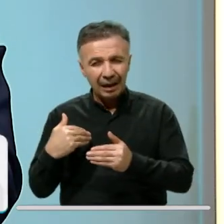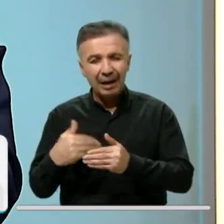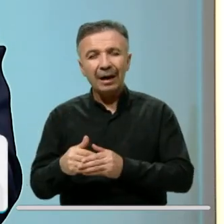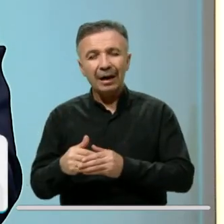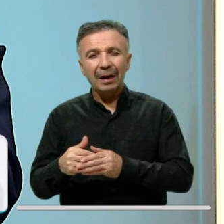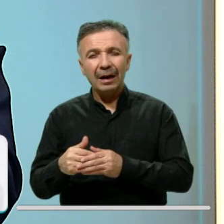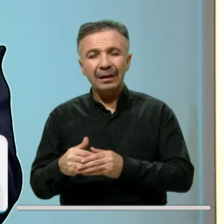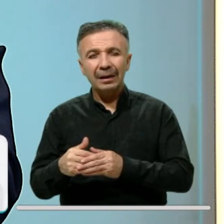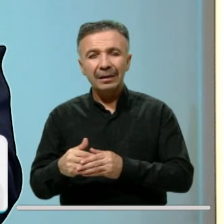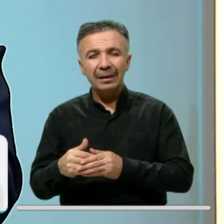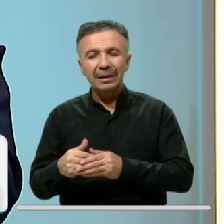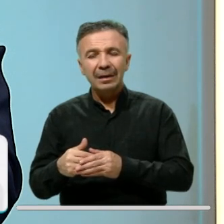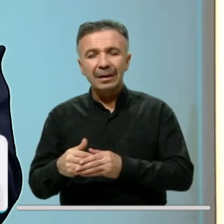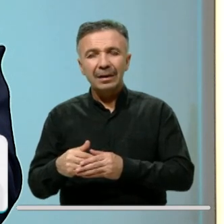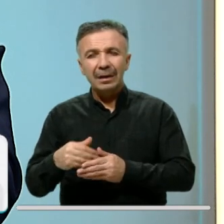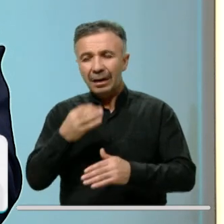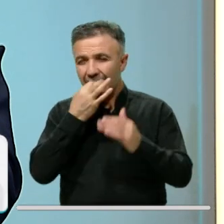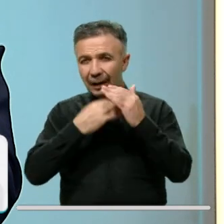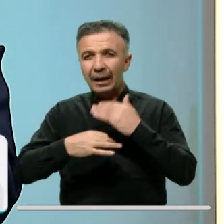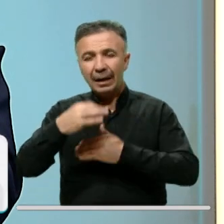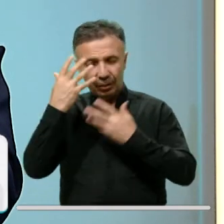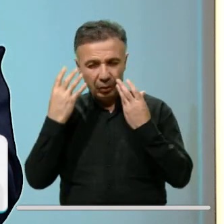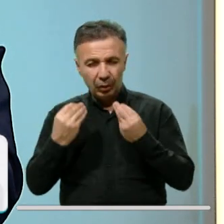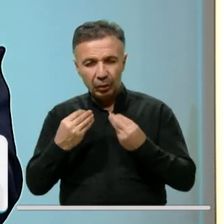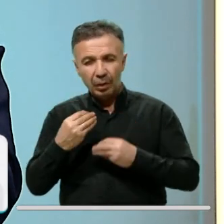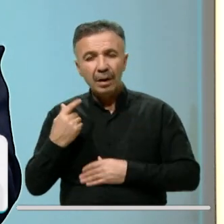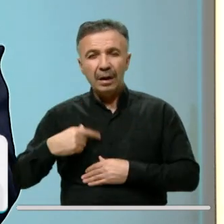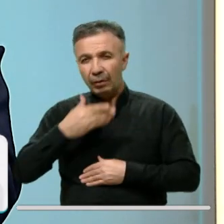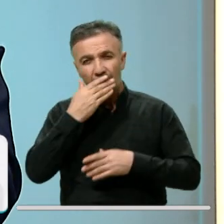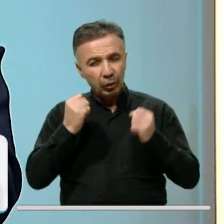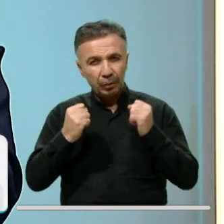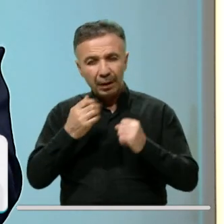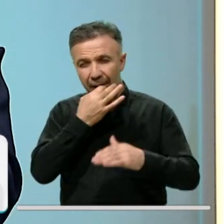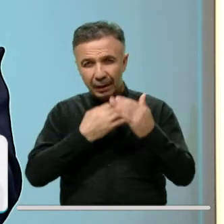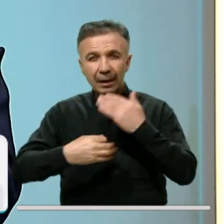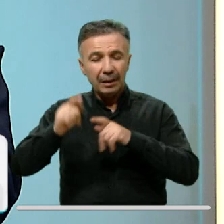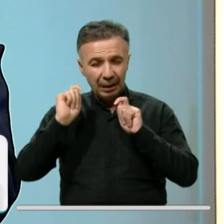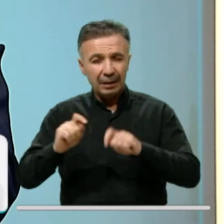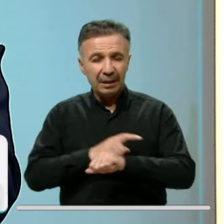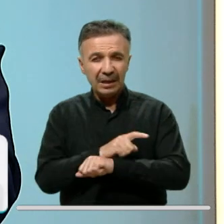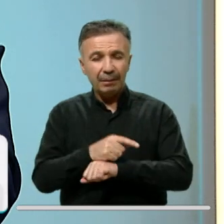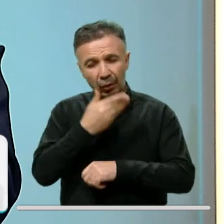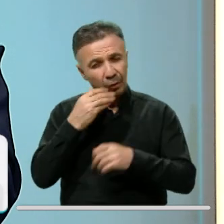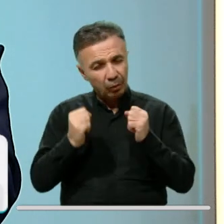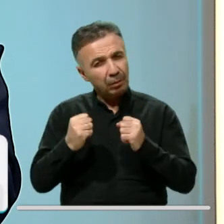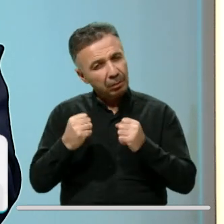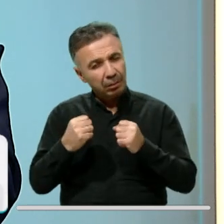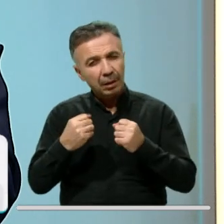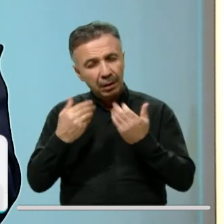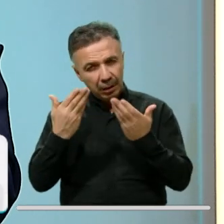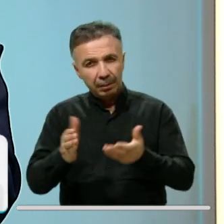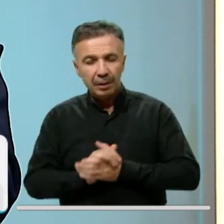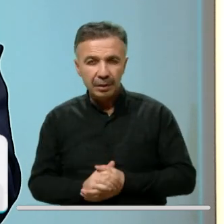nafile oruçlara bu zamana kadar bir kişi niyet ettiği takdirde onun orucu geçerlidir. Sahura kalkmak